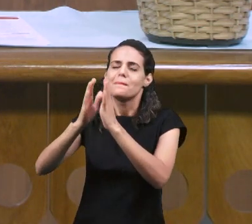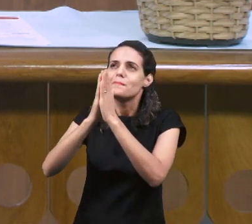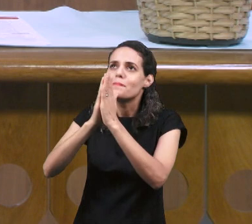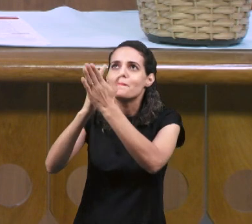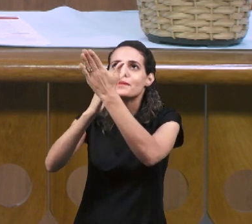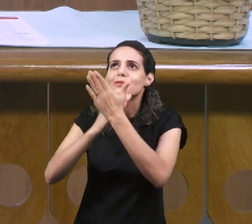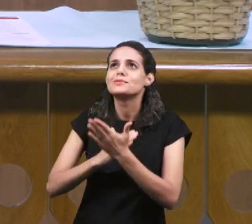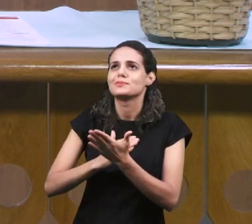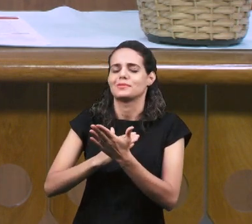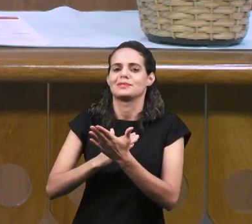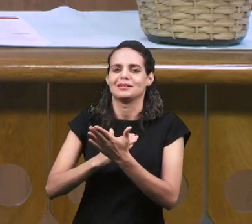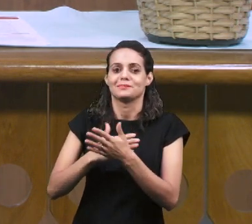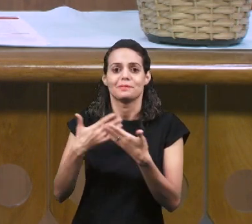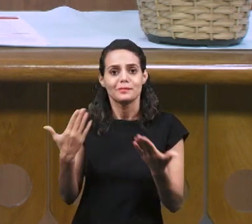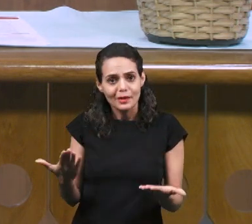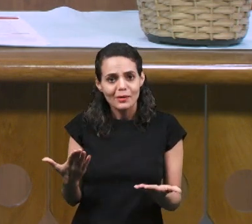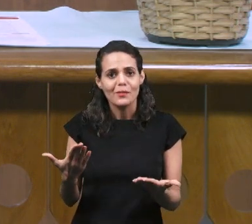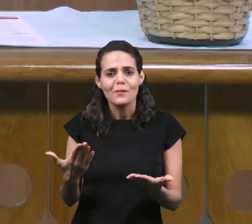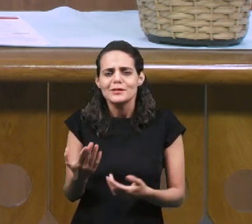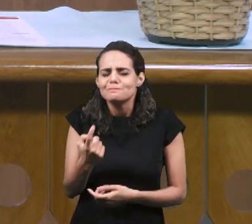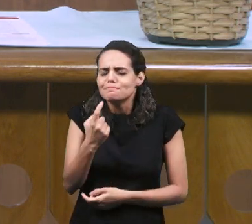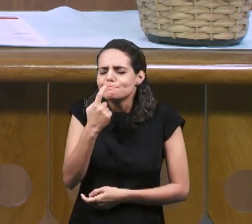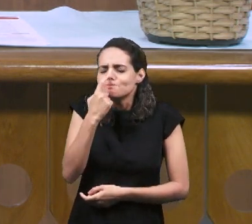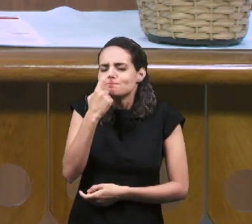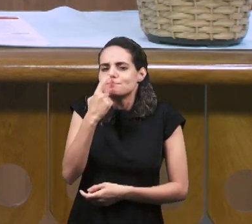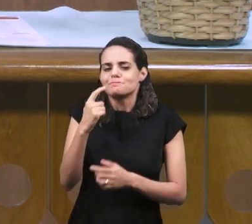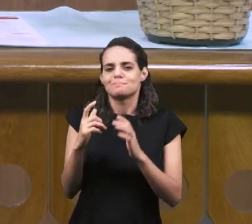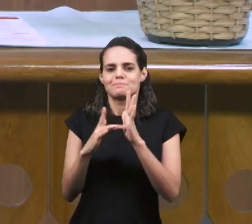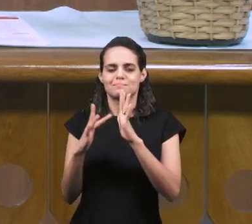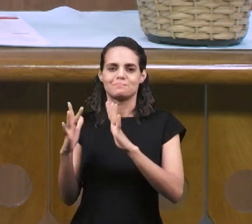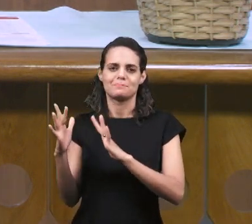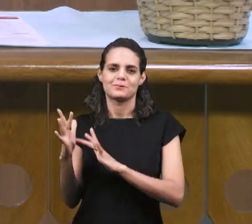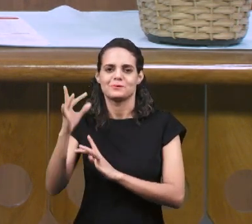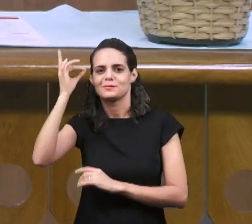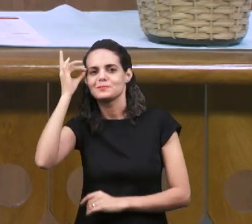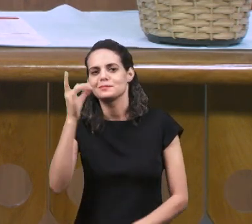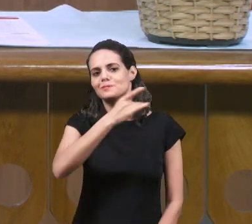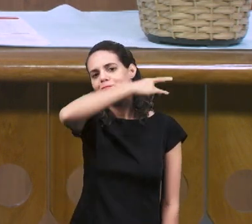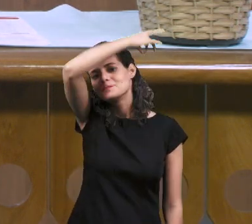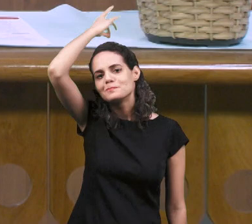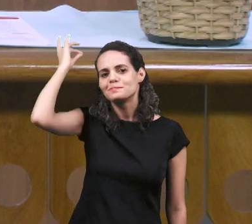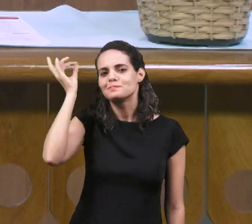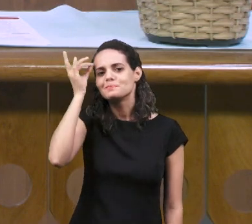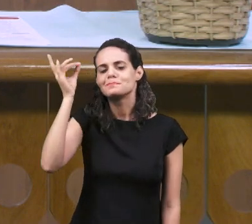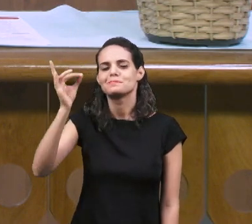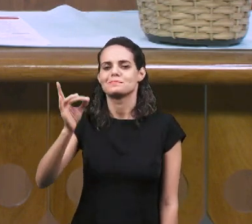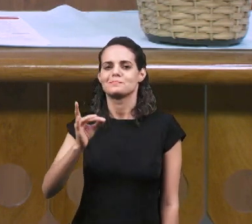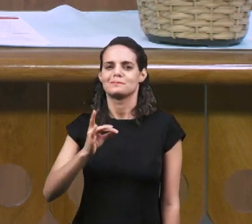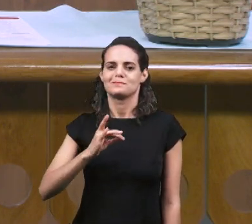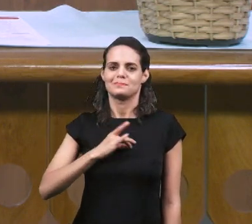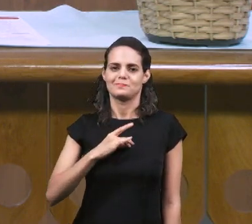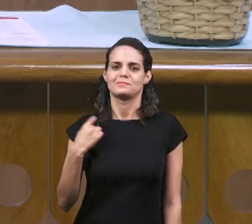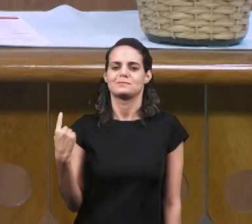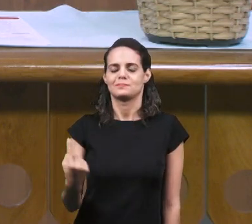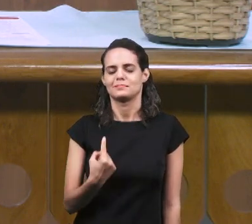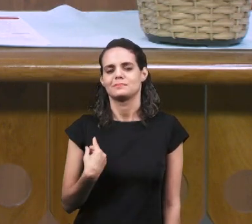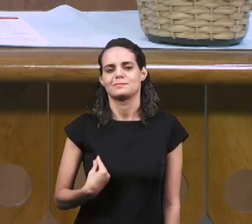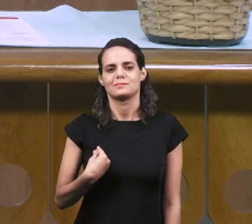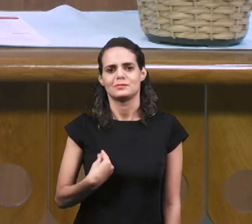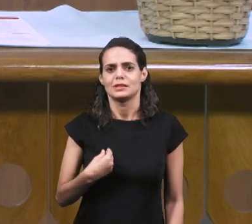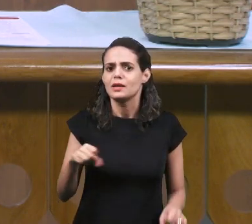Nous ne pouvons pas vivre sans le Saint-Esprit, sans la révélation du Saint-Esprit. La religion, elle vit, elle a des